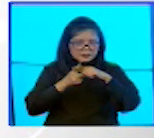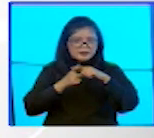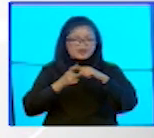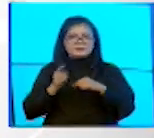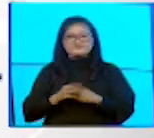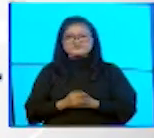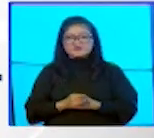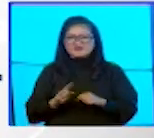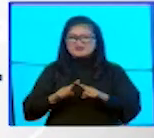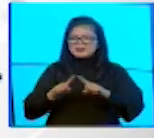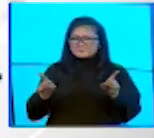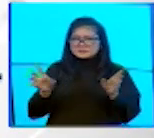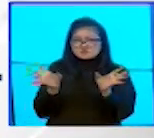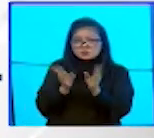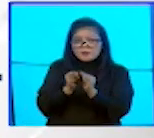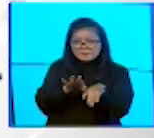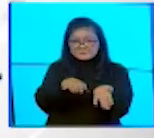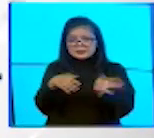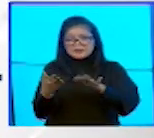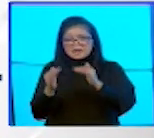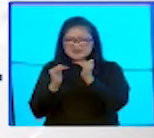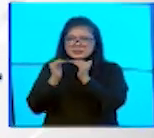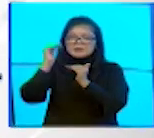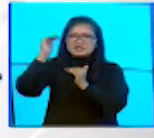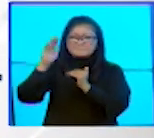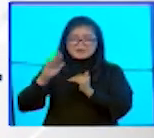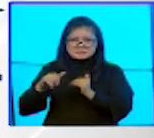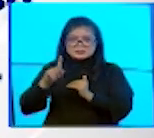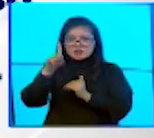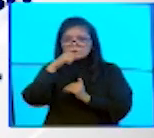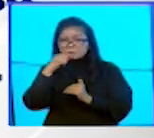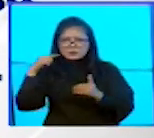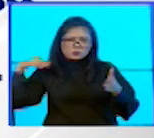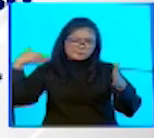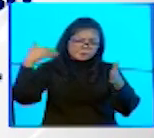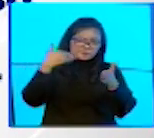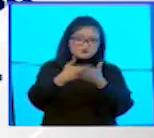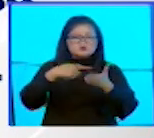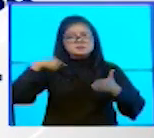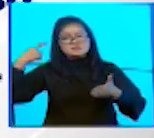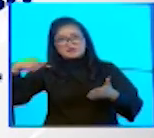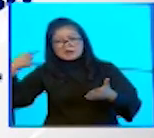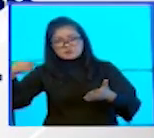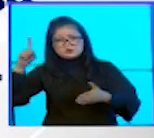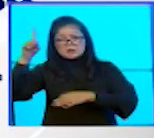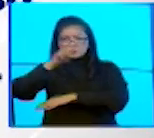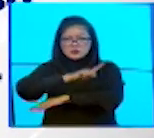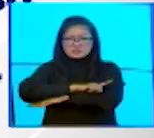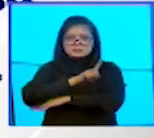Ironisnya angka kematian di Indonesia masih tinggi. Dalam sepekan terakhir, Indonesia tidak pernah mencatatkan angka kematian di bawah 1.000